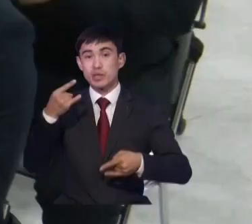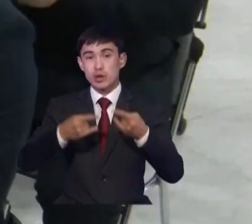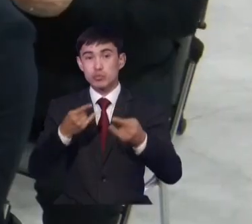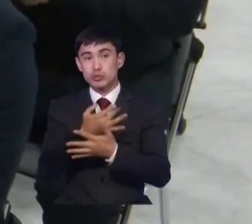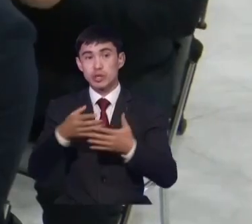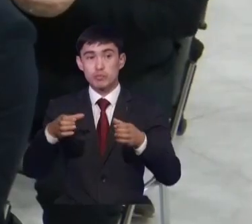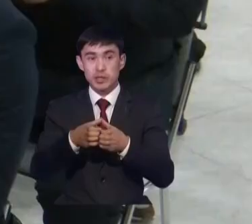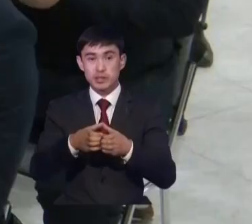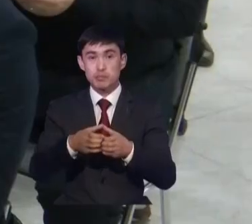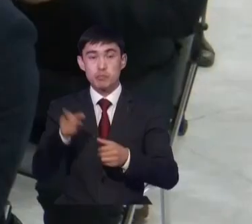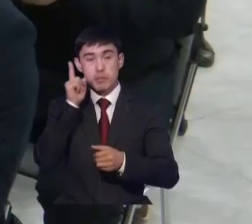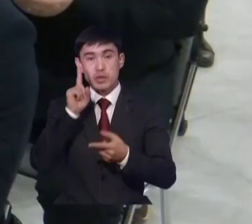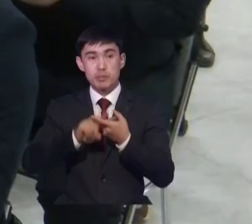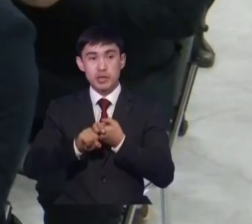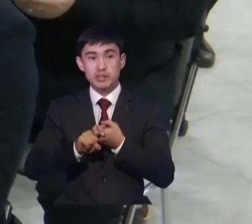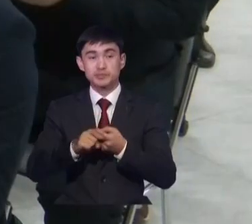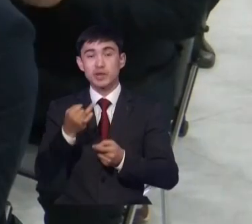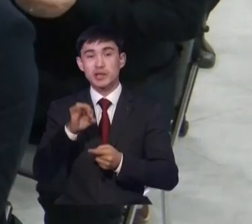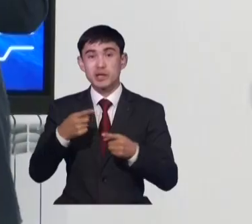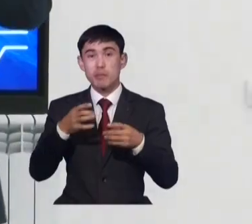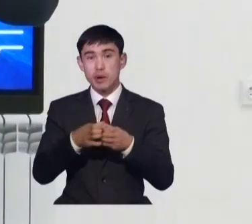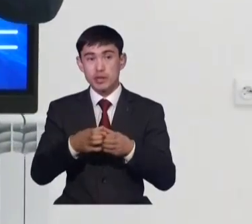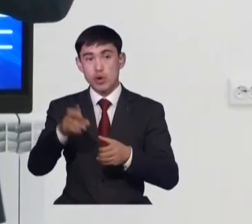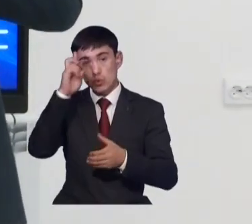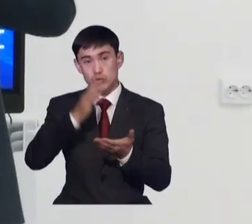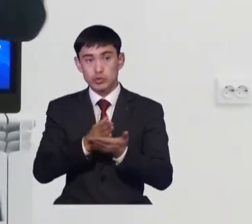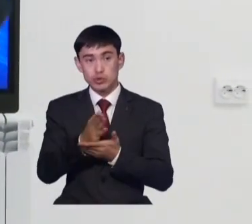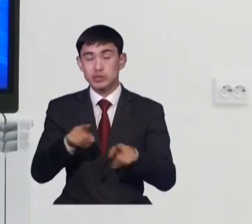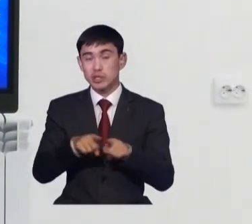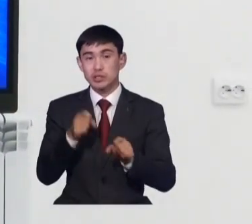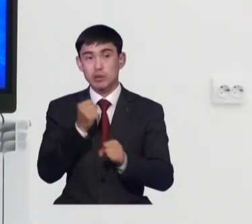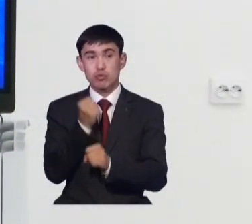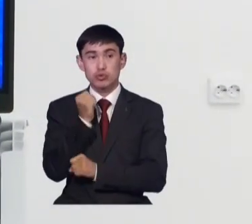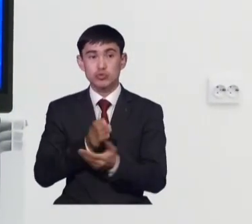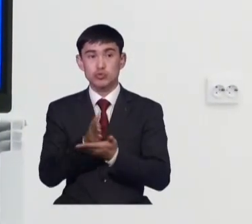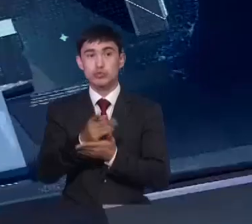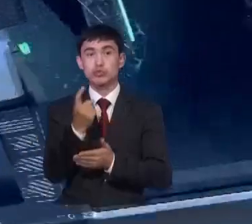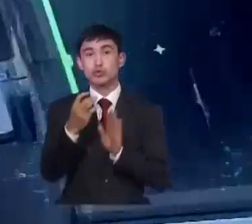телекоммуникационных компаний, мобильных операторов, IT-компаний, госслужащие, а также работники